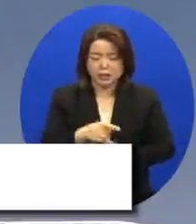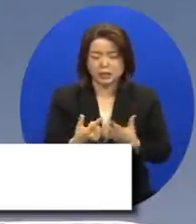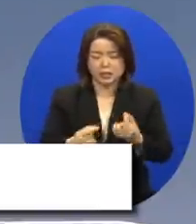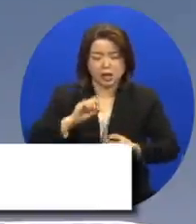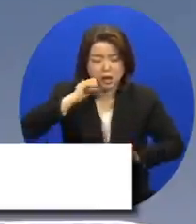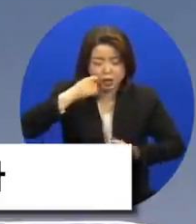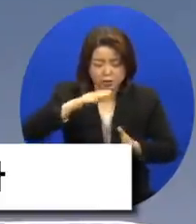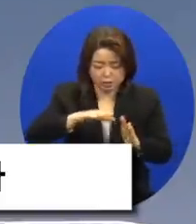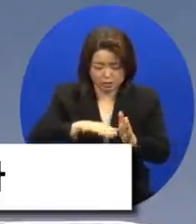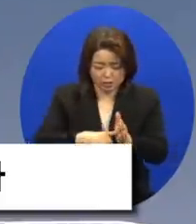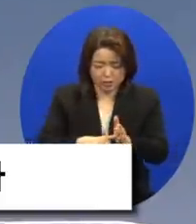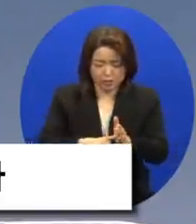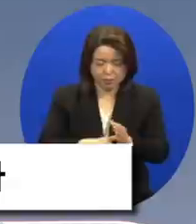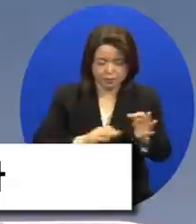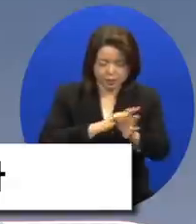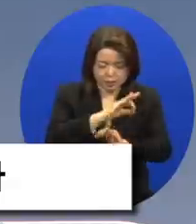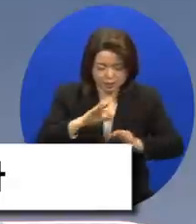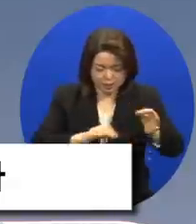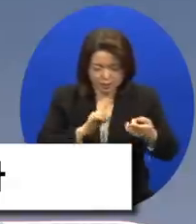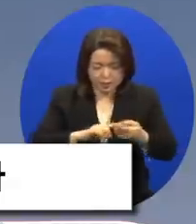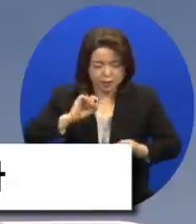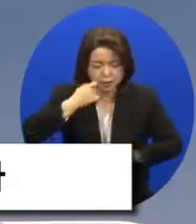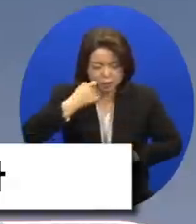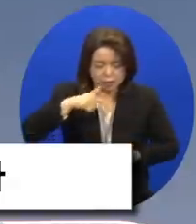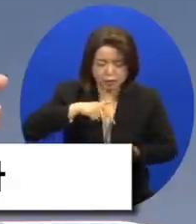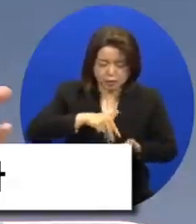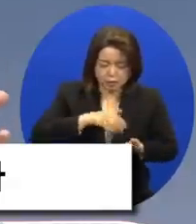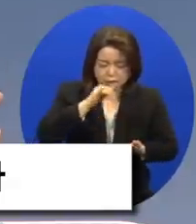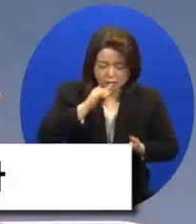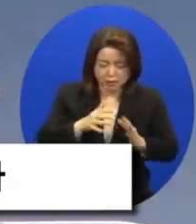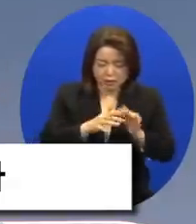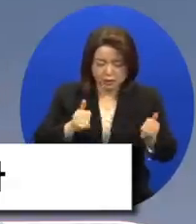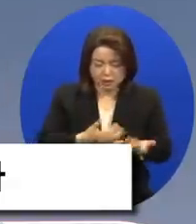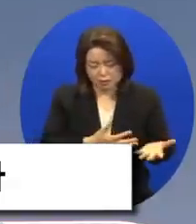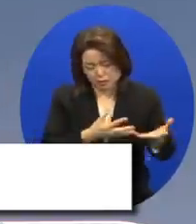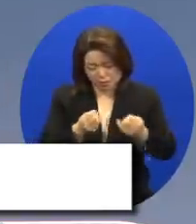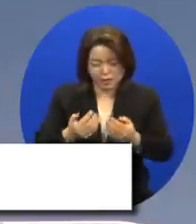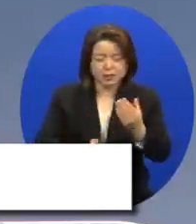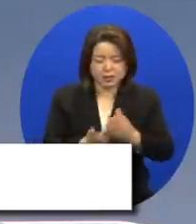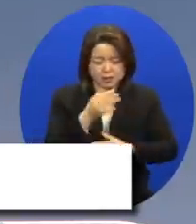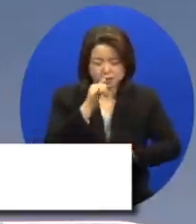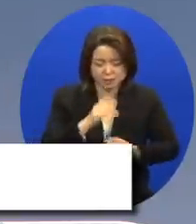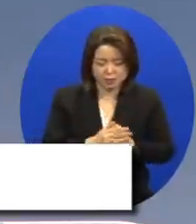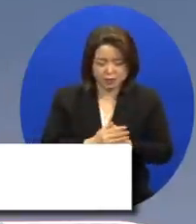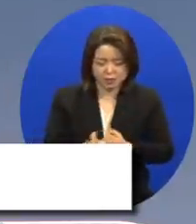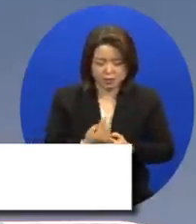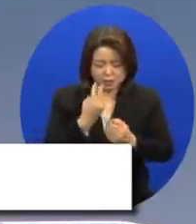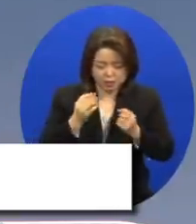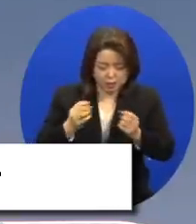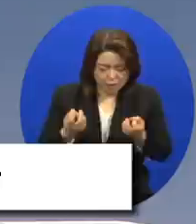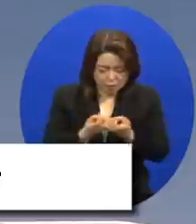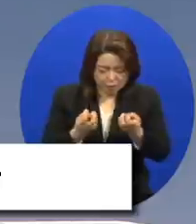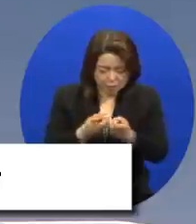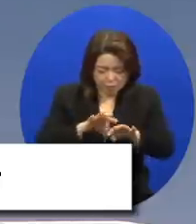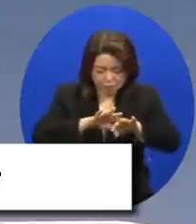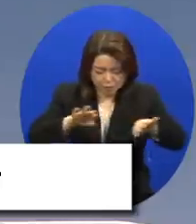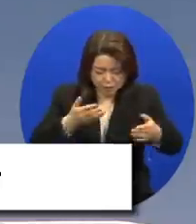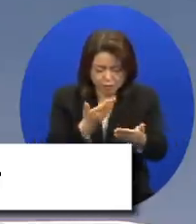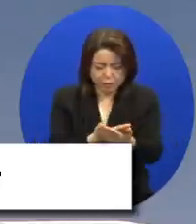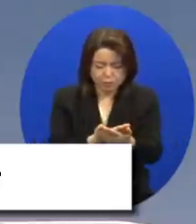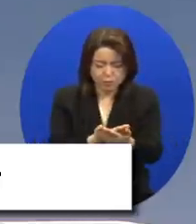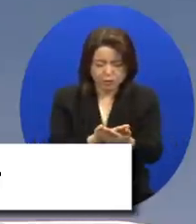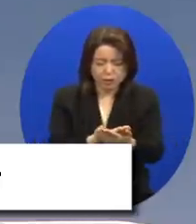어려운 때에 경제적인 어려움에 처해 있는 이들이 마라 졌습니다 살 길을 열어주셔서 한끼